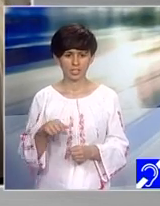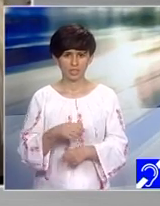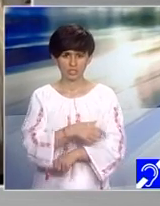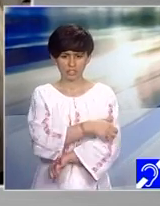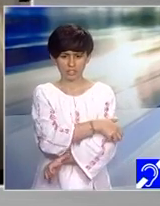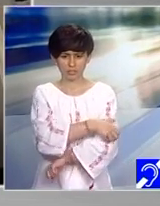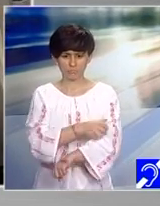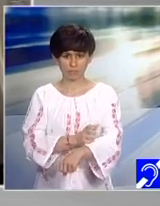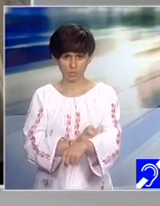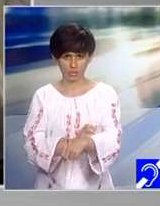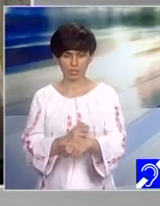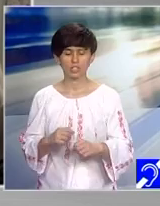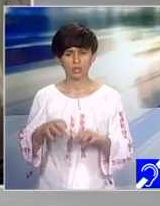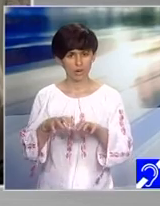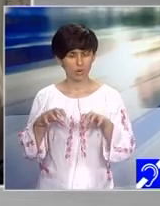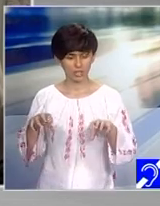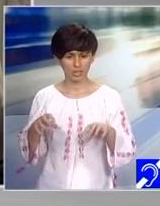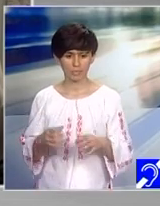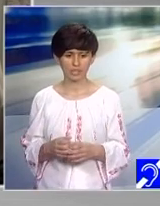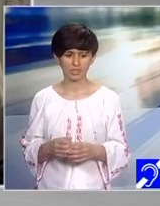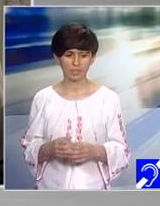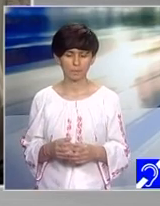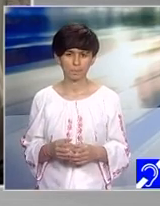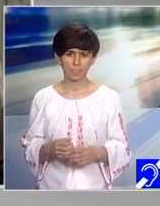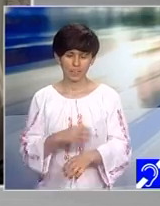Această ornamentație pe mânecă